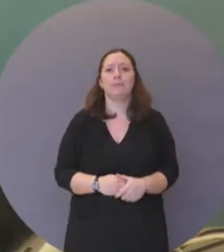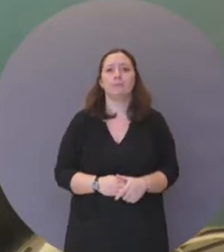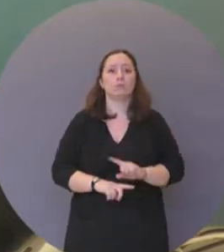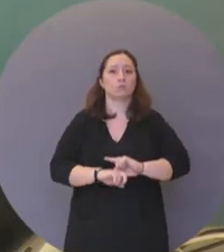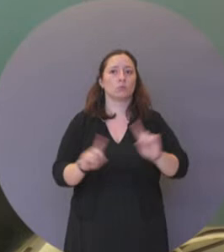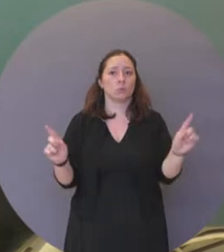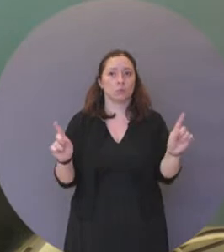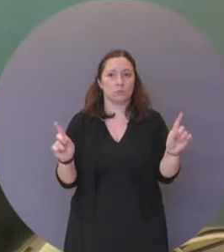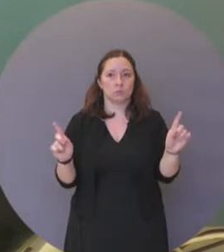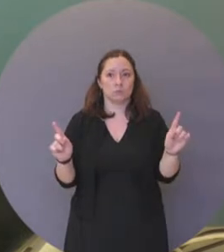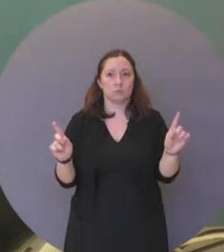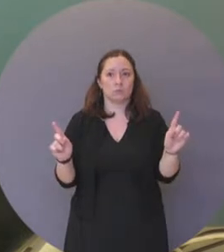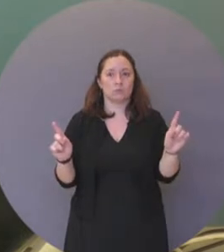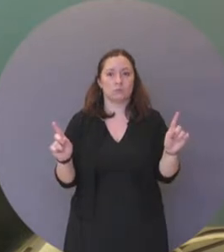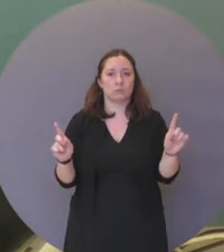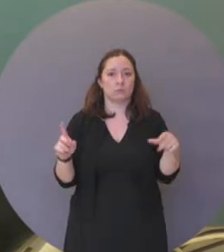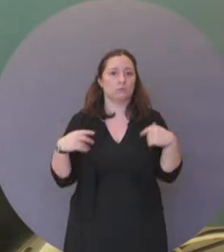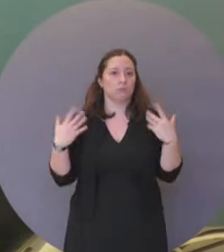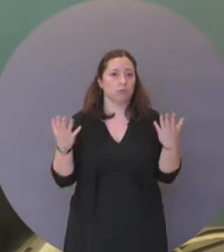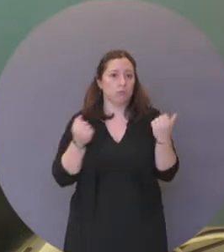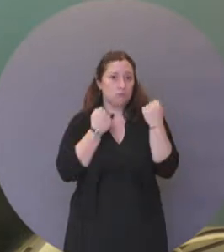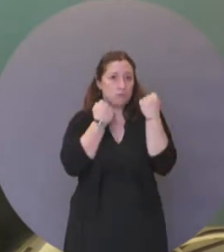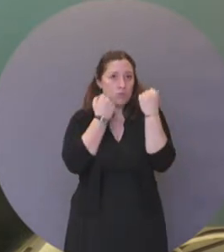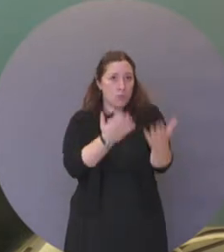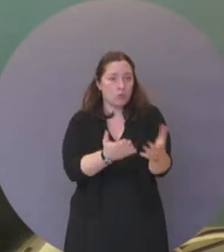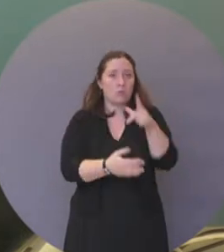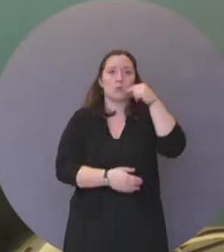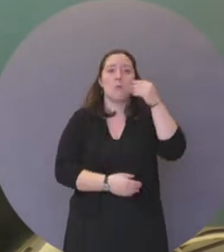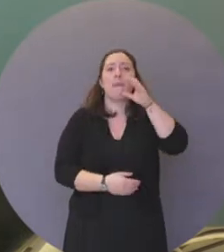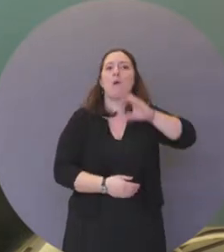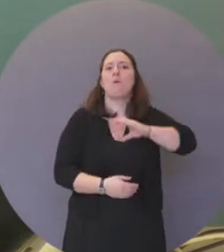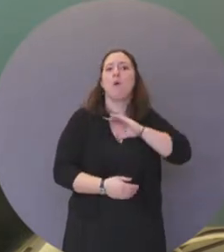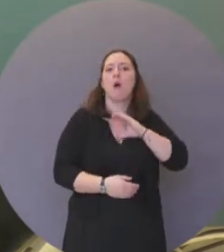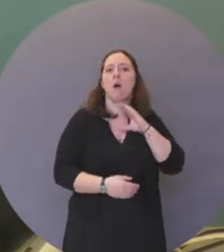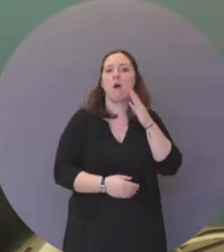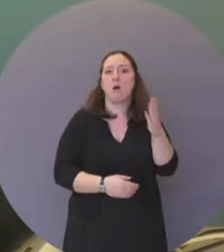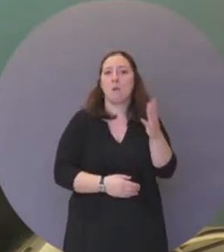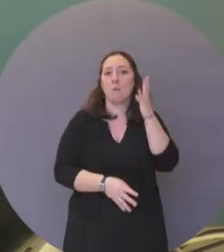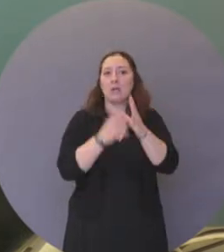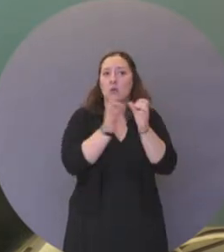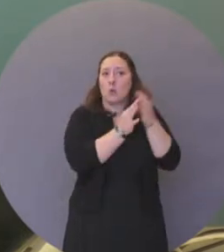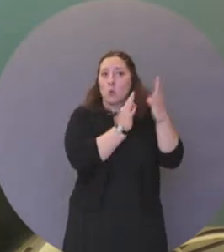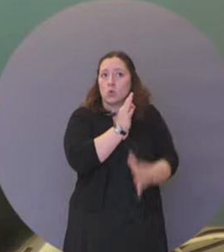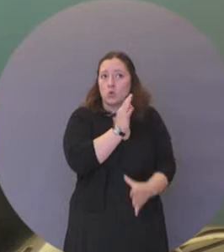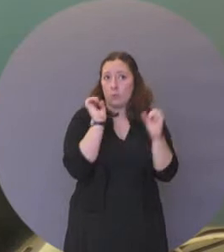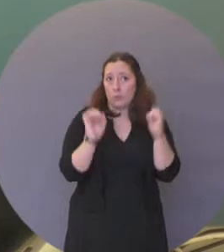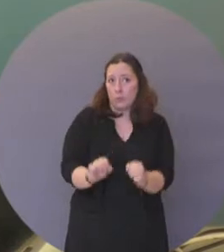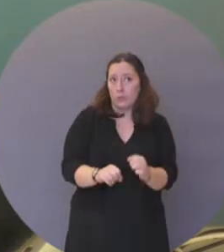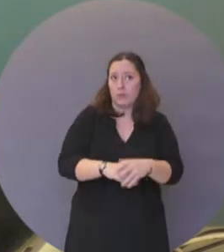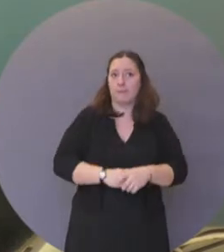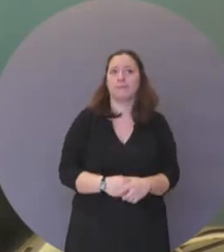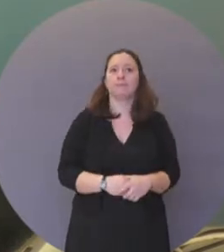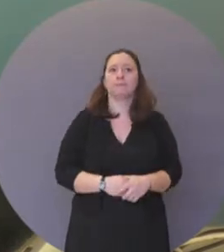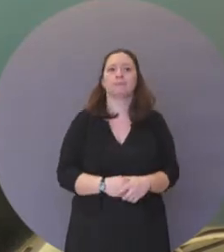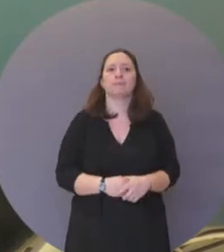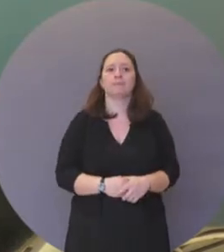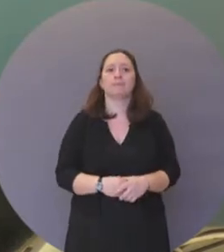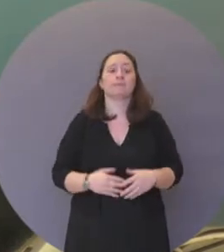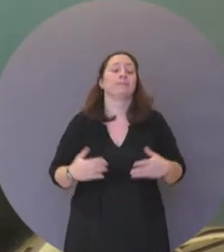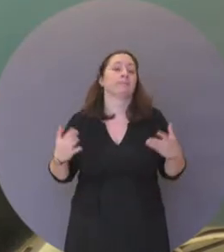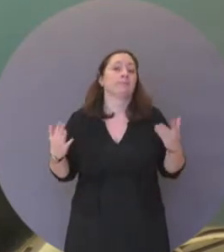je n'en vois pas donc je propose monsieur bérégoine de vous apportiez les conclusions les